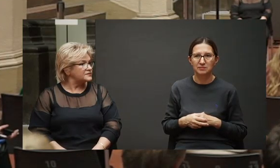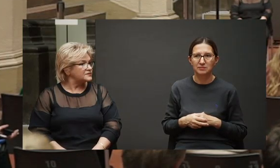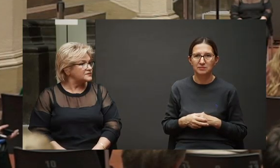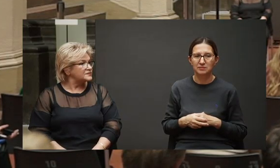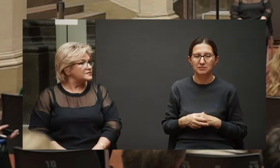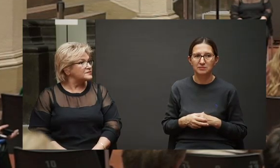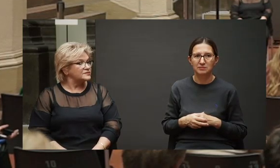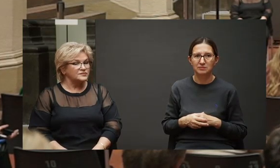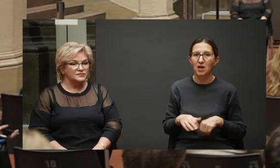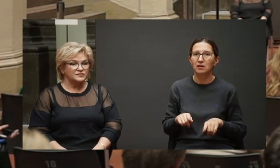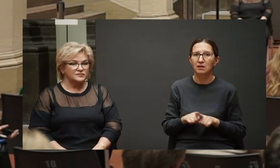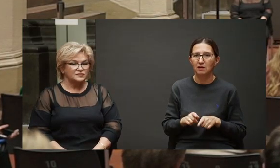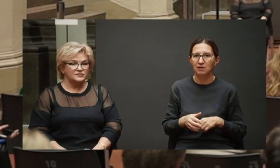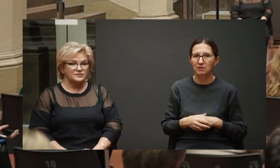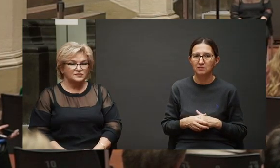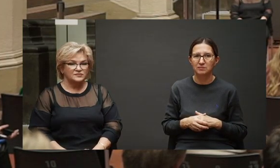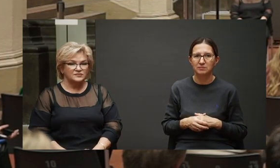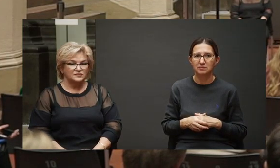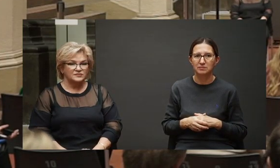А так?